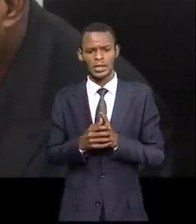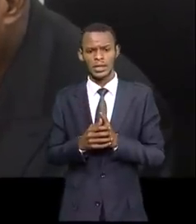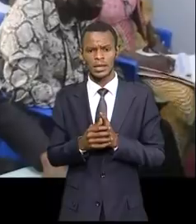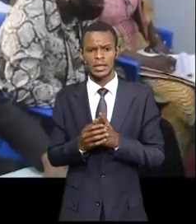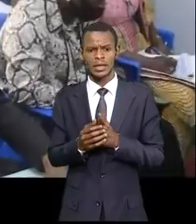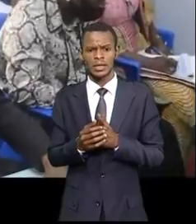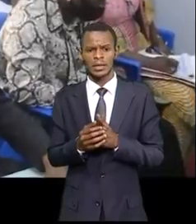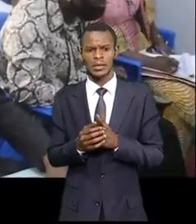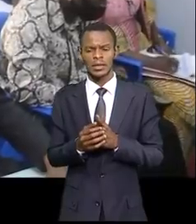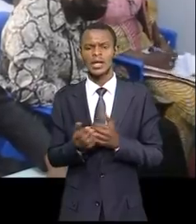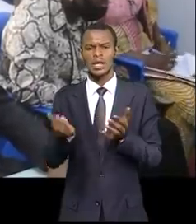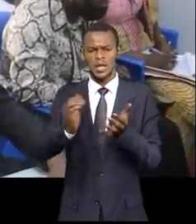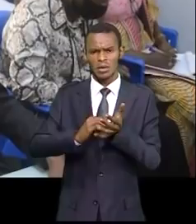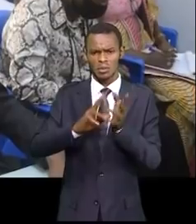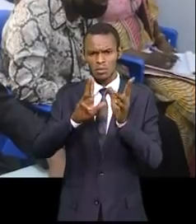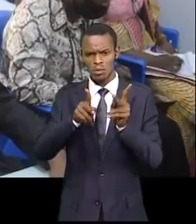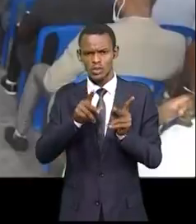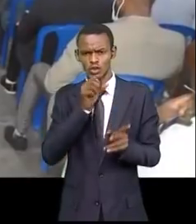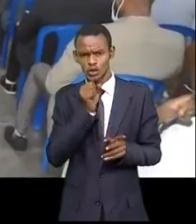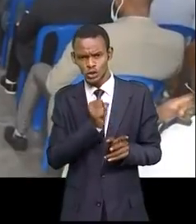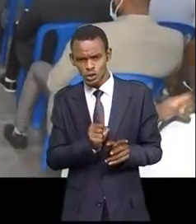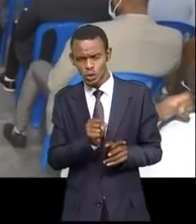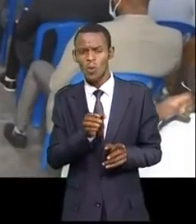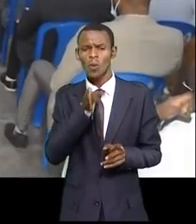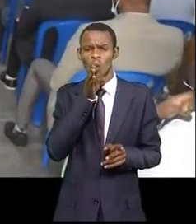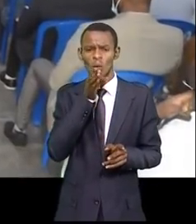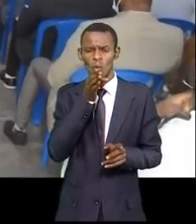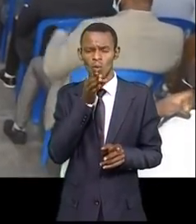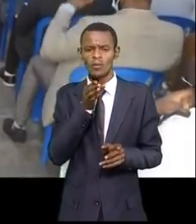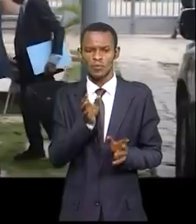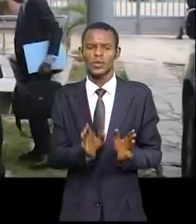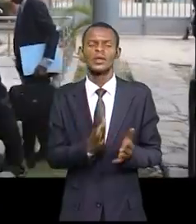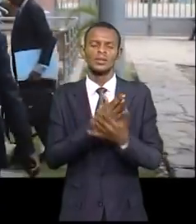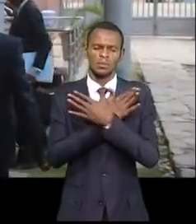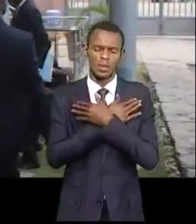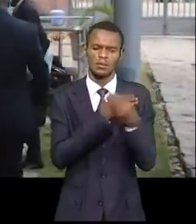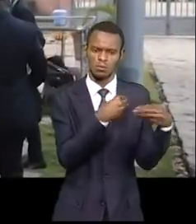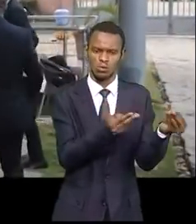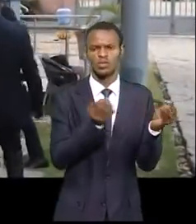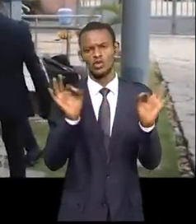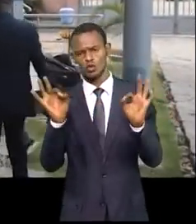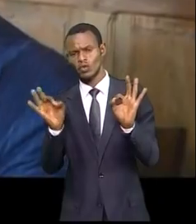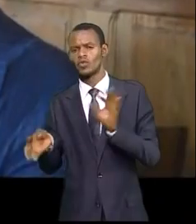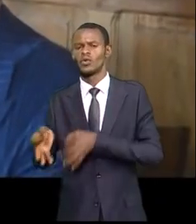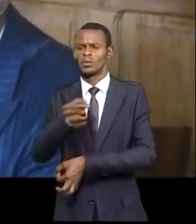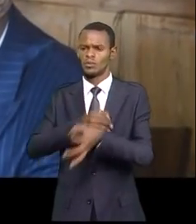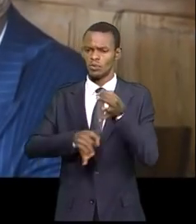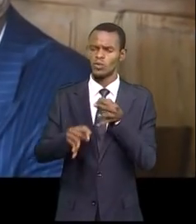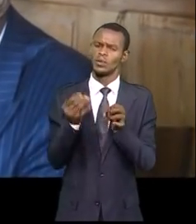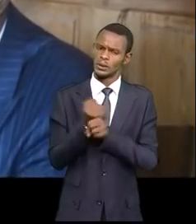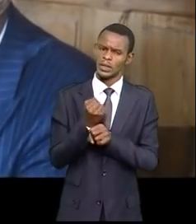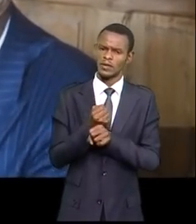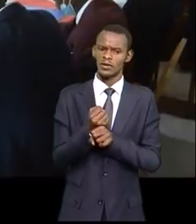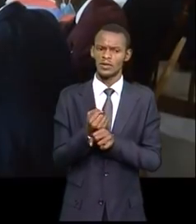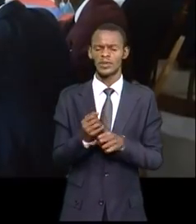vagues de sortie deux agents du aurait tête et aux mutations vers de nouvelles zones d'exploitation et la prison ce périodique de la